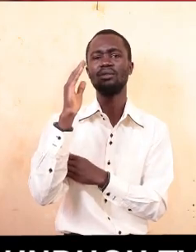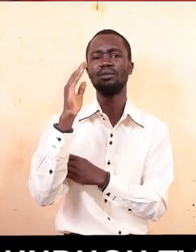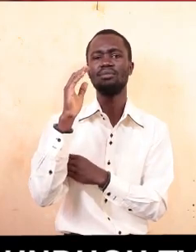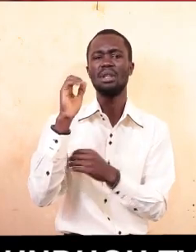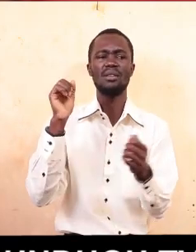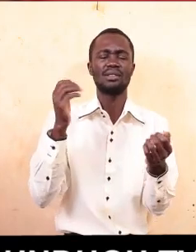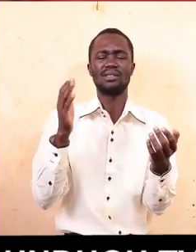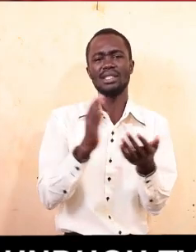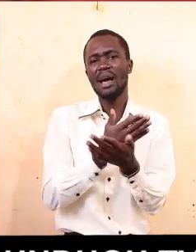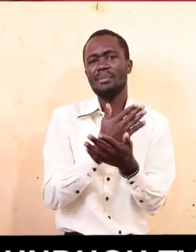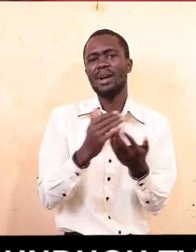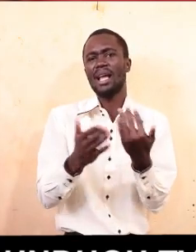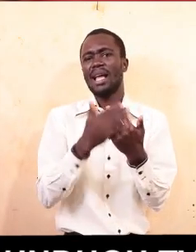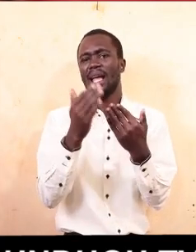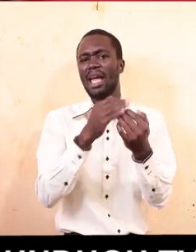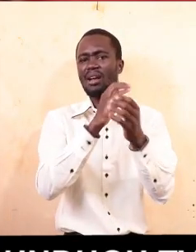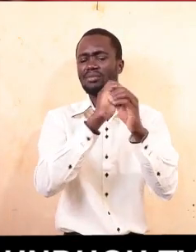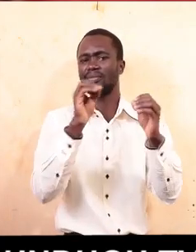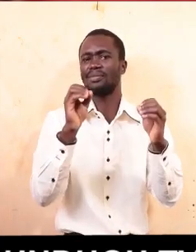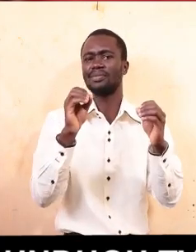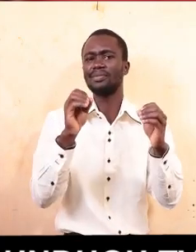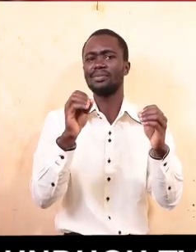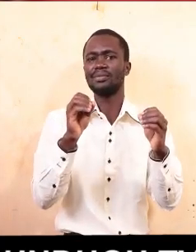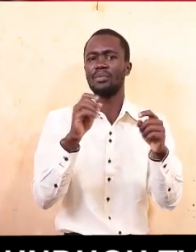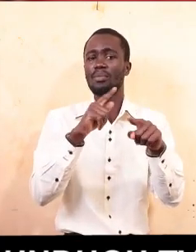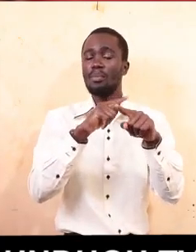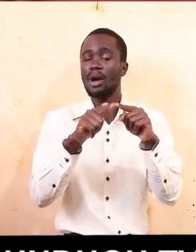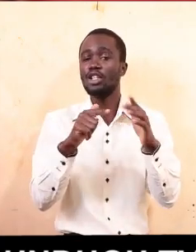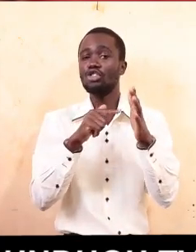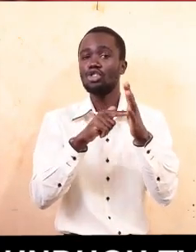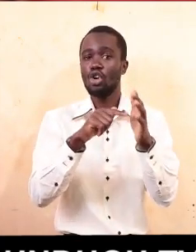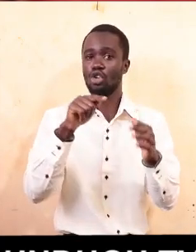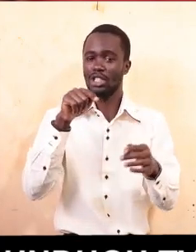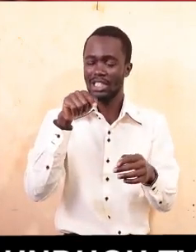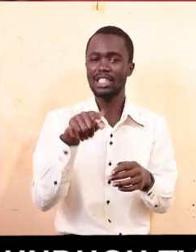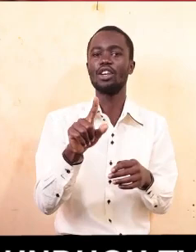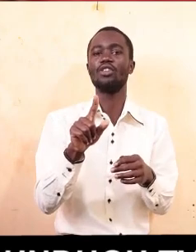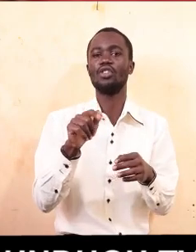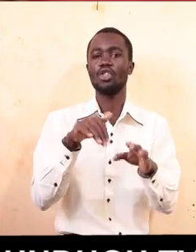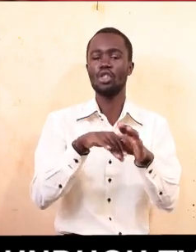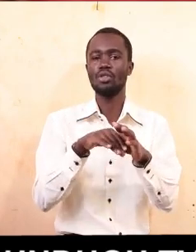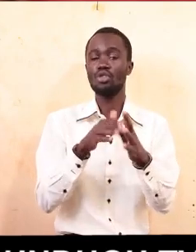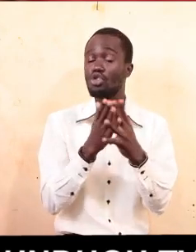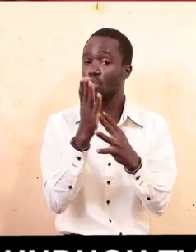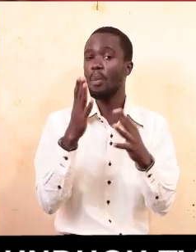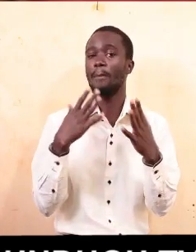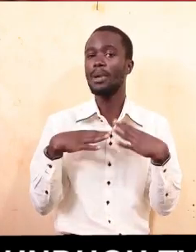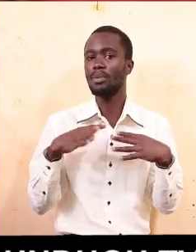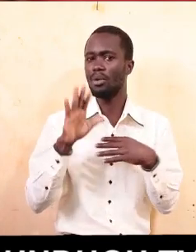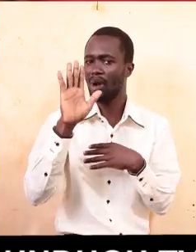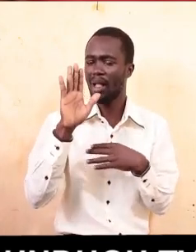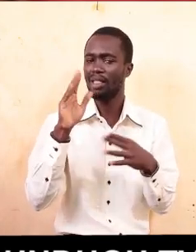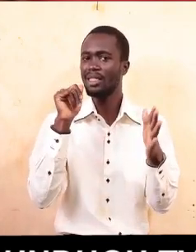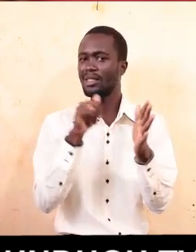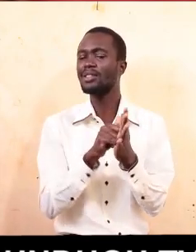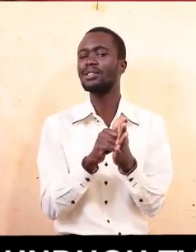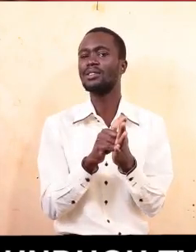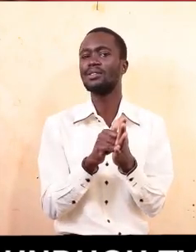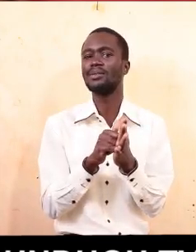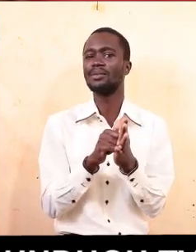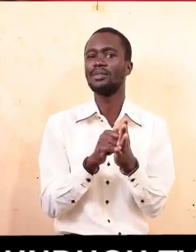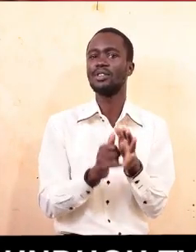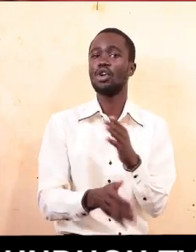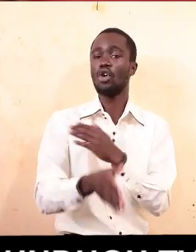hawamjali. Anajidhihirisha ya kwamba kwa watu wake na kupitia kwa msimamo wa watu wake ya kwamba yeye